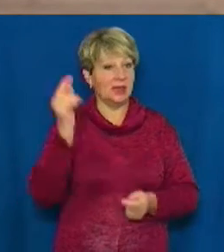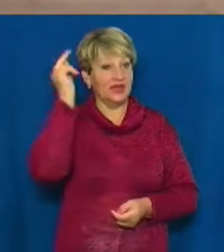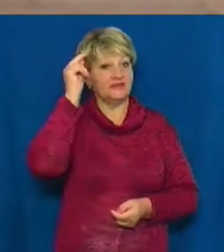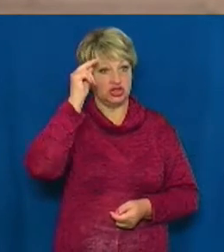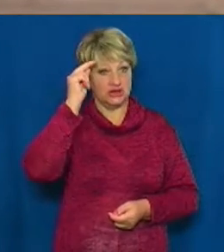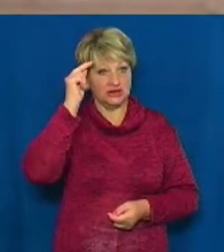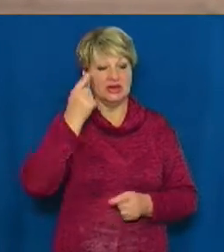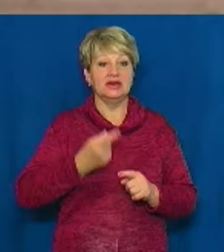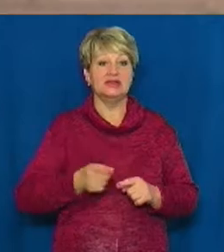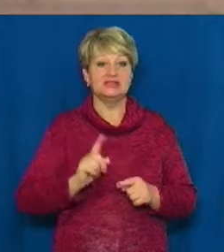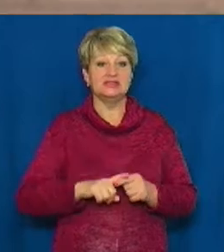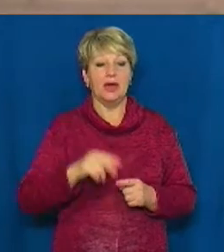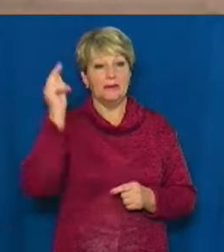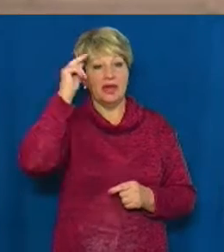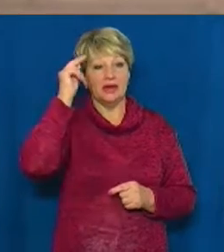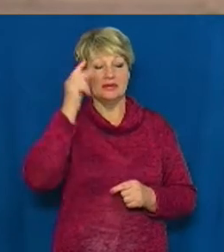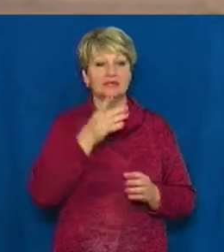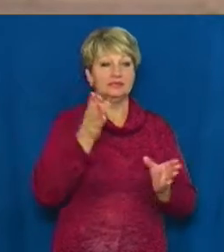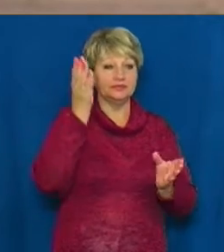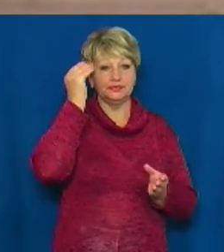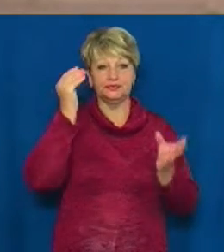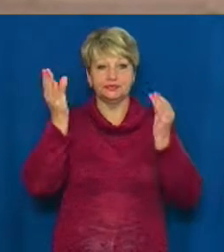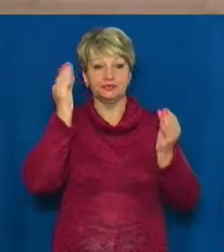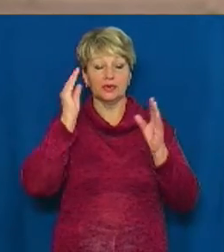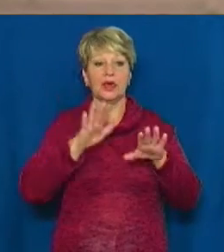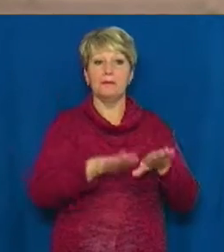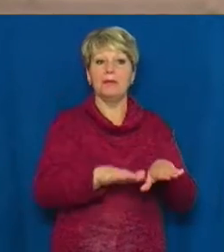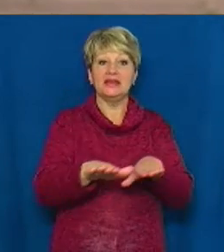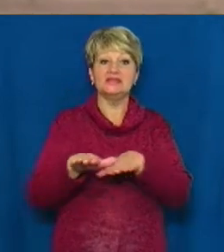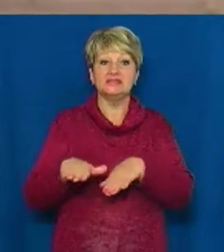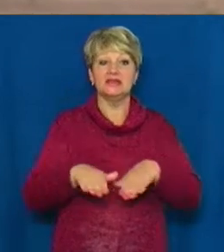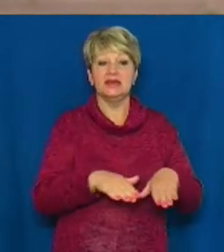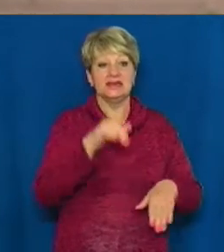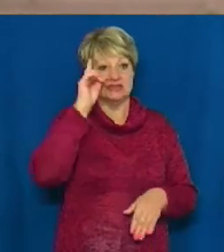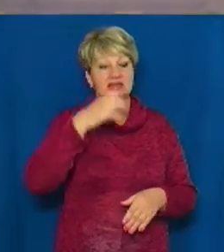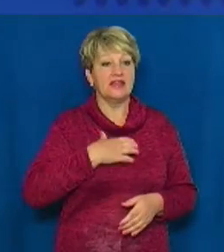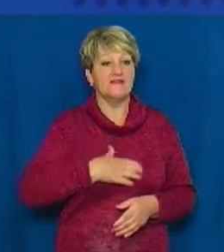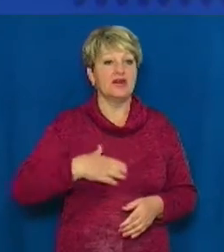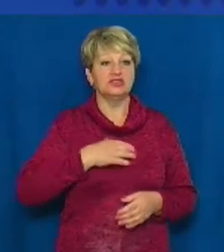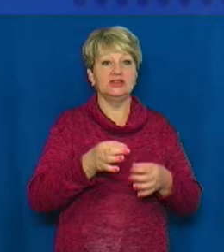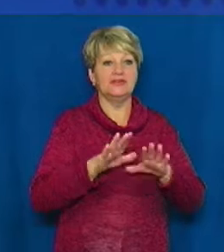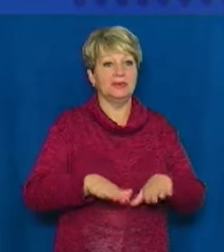Це вивчення місцевості, на якій ми знаходимося, знати всі важливі об'єкти.